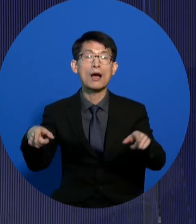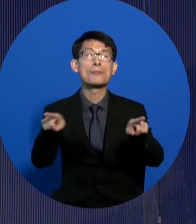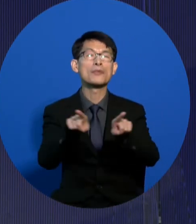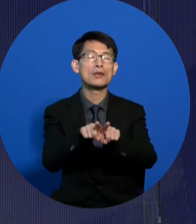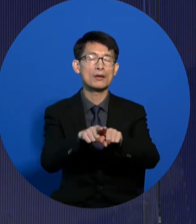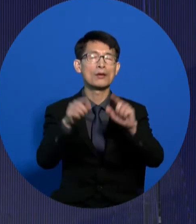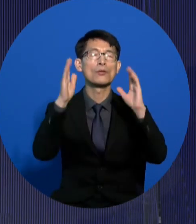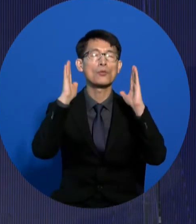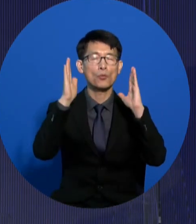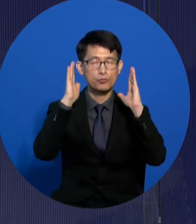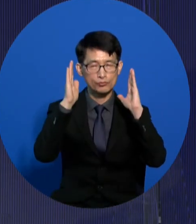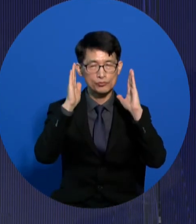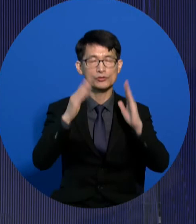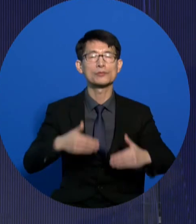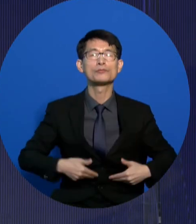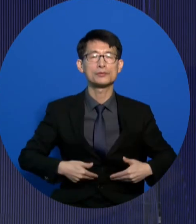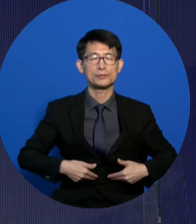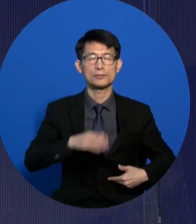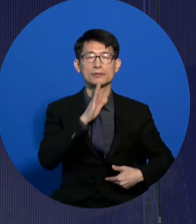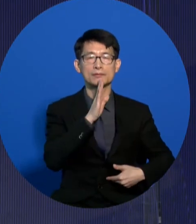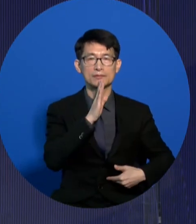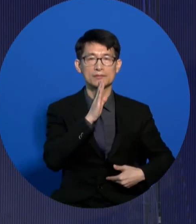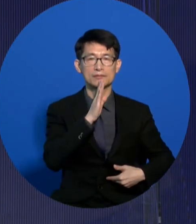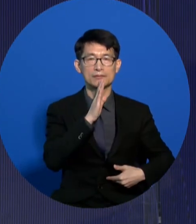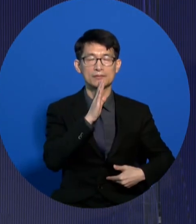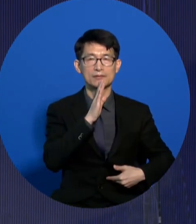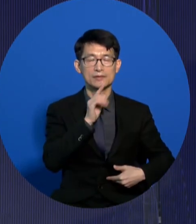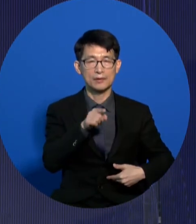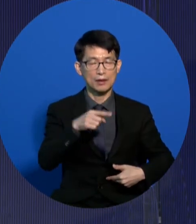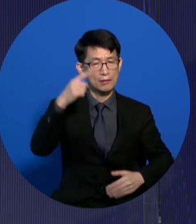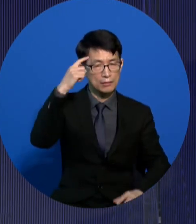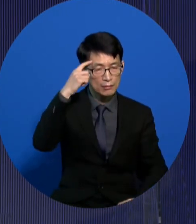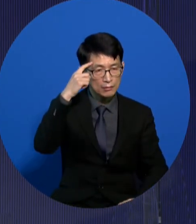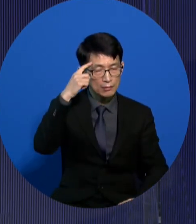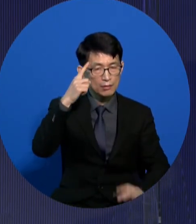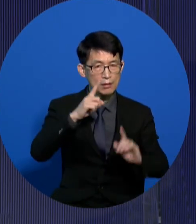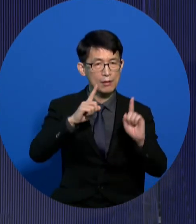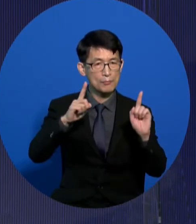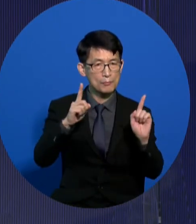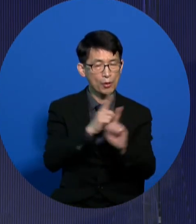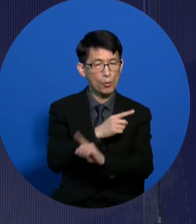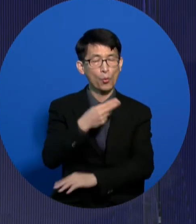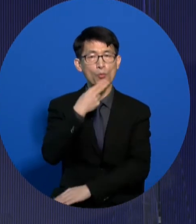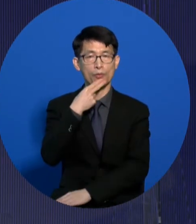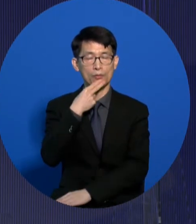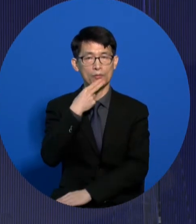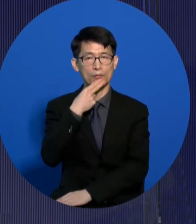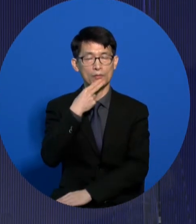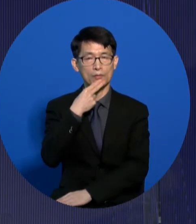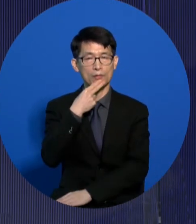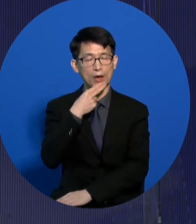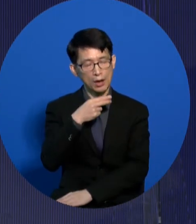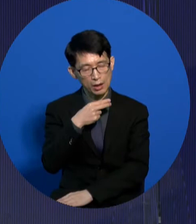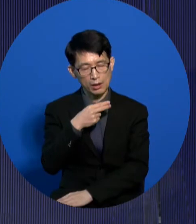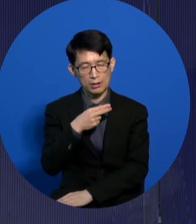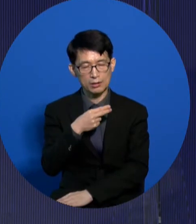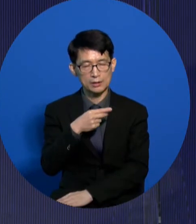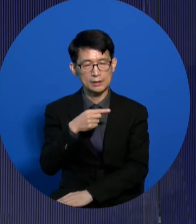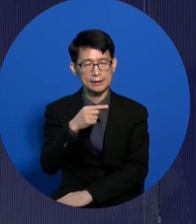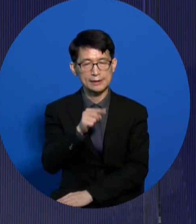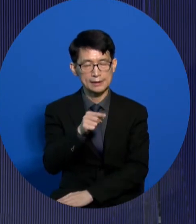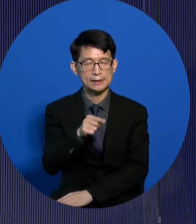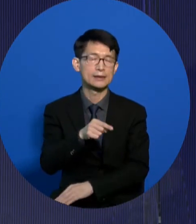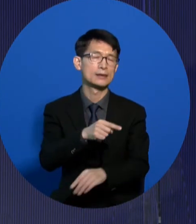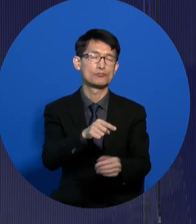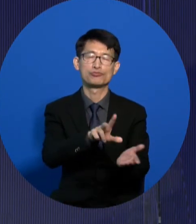교육입니다. 그럼에도 불구하고 이러한 인식 개선이 이루어지고 있지 않는 것은 다양한 교육 시스템적인 문제가